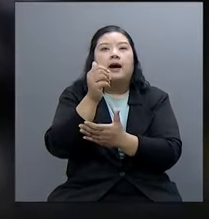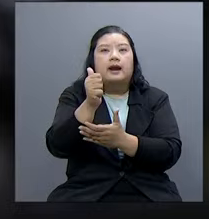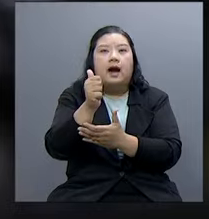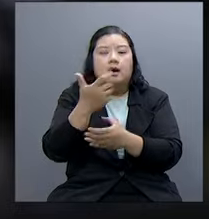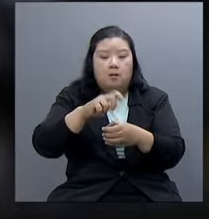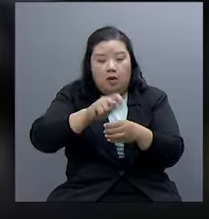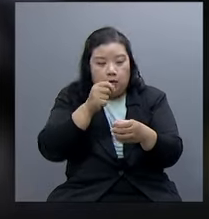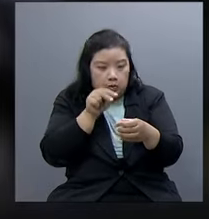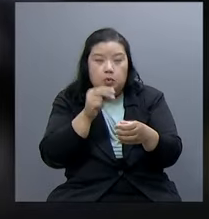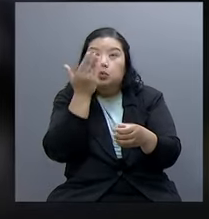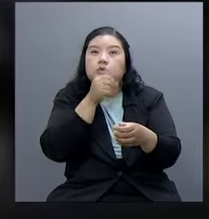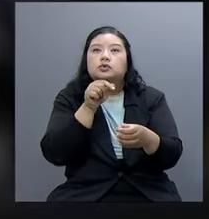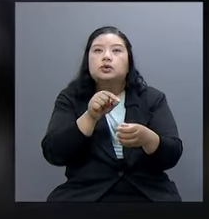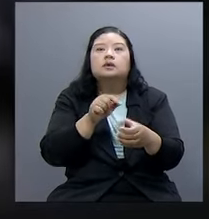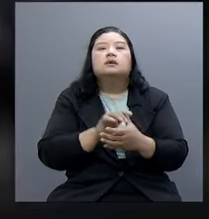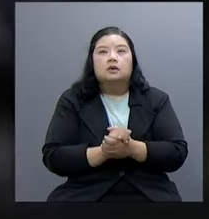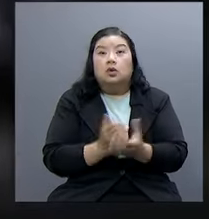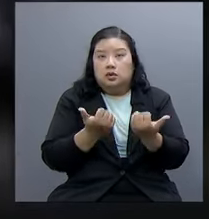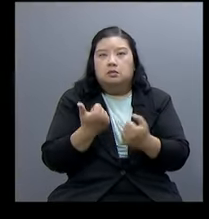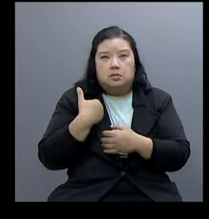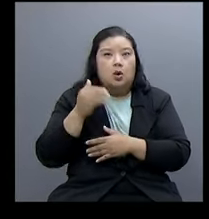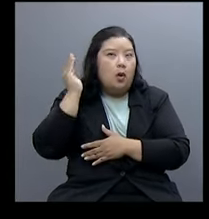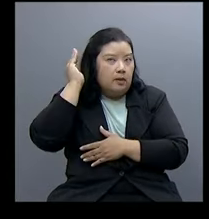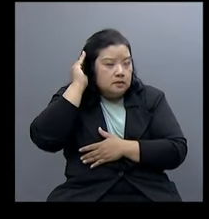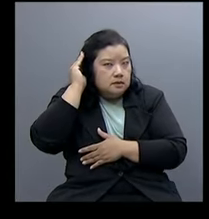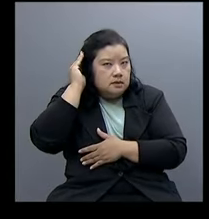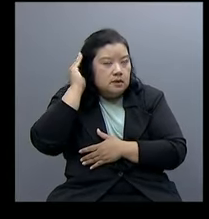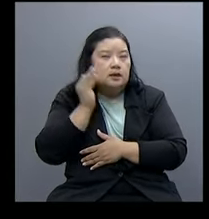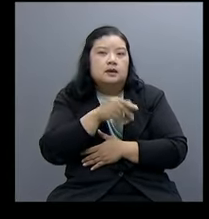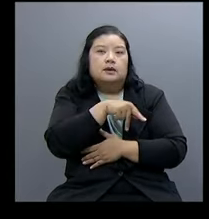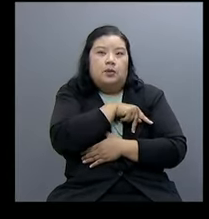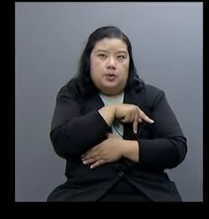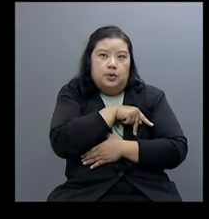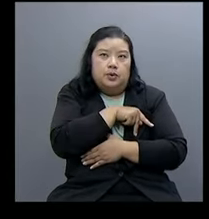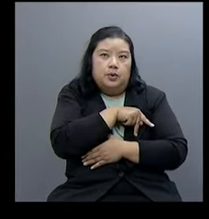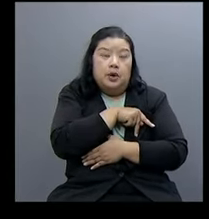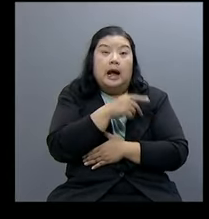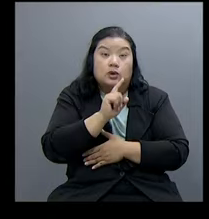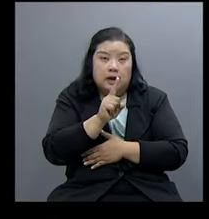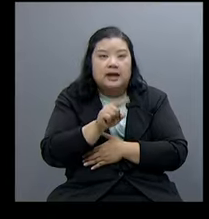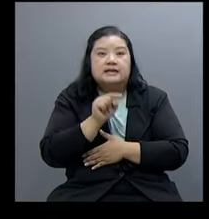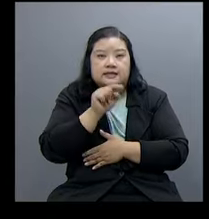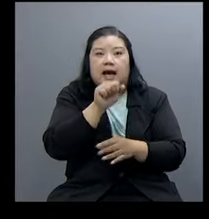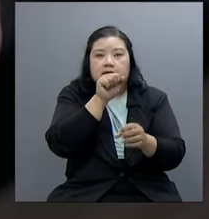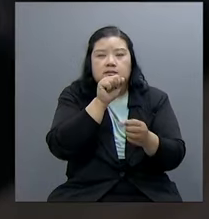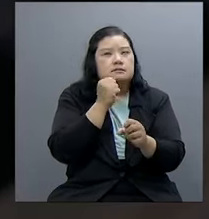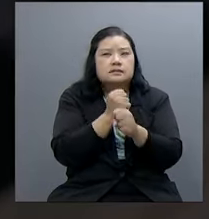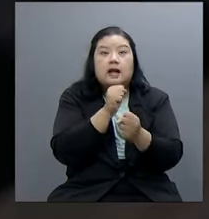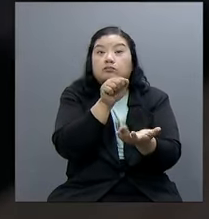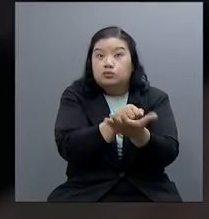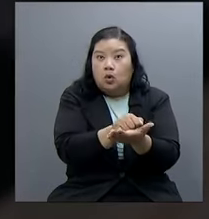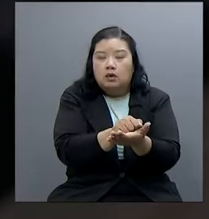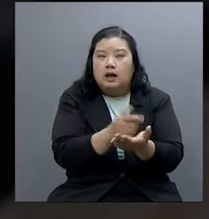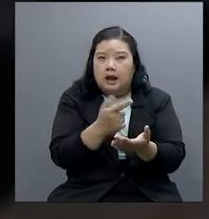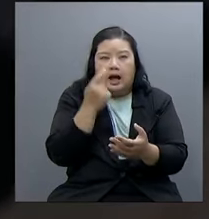งานจำนวนมากทำใหพธษาสนิกระชนหลายคนที่มจิสัทธาในพระพษาสนาสั่งทำมาเรๆคุระพีพัจึงต่อยอศัานนี้